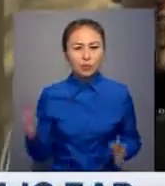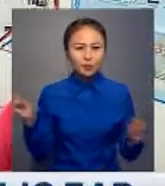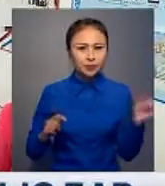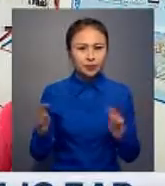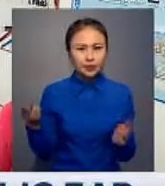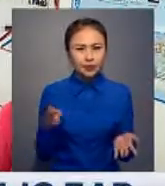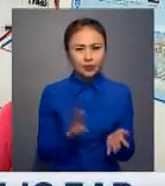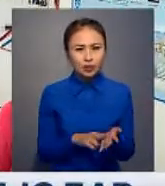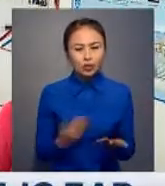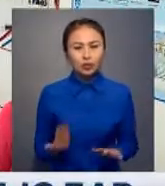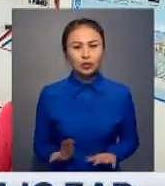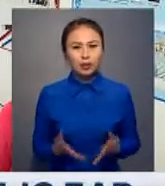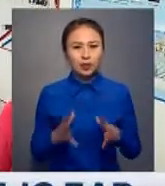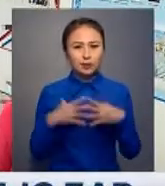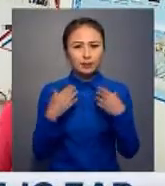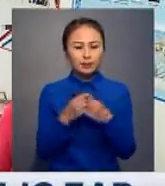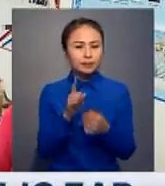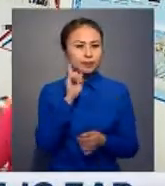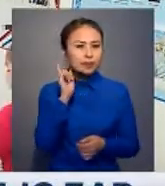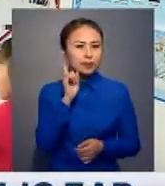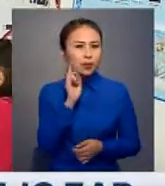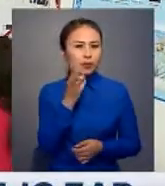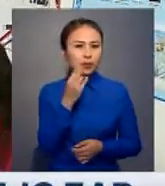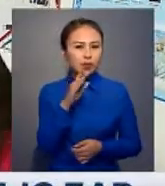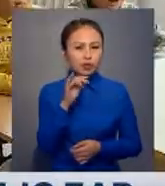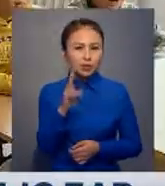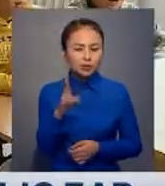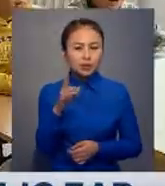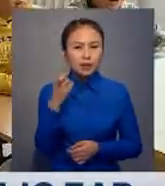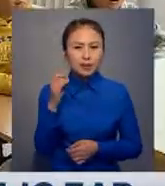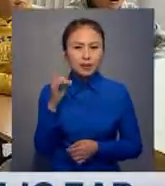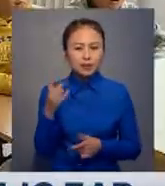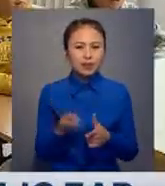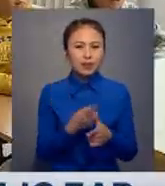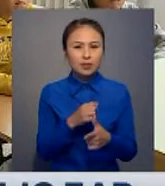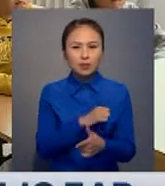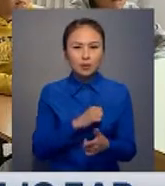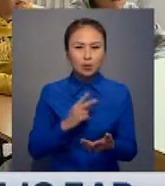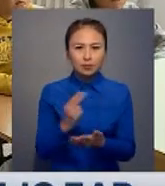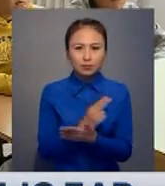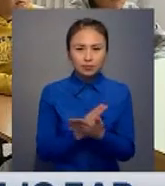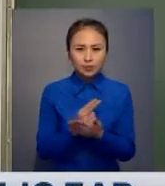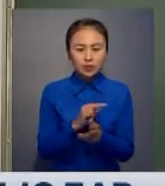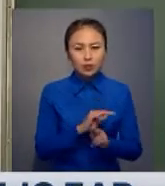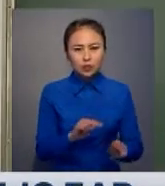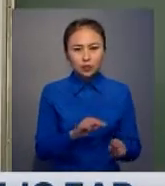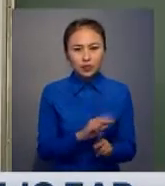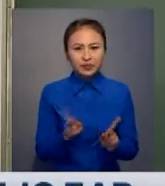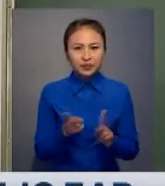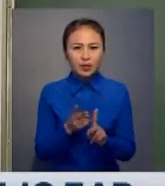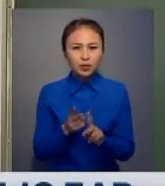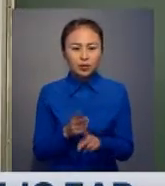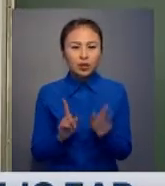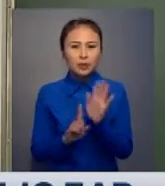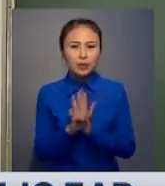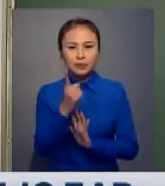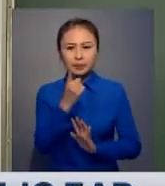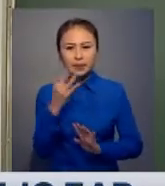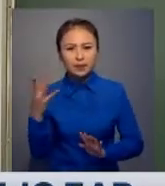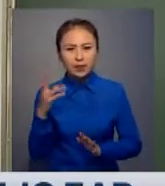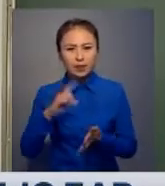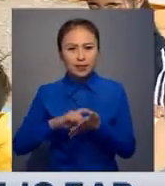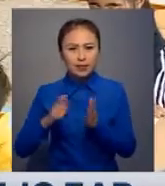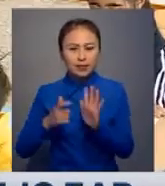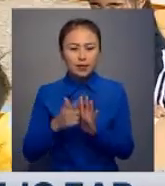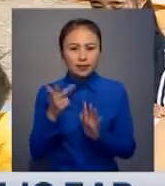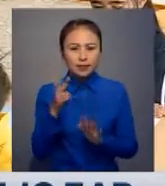келгендердің қатарында жас отбасы Бекжан мен Назгүл Кенжебаевтарда бар. Бірі бейнелеу және сызу пәнінің, екіншісі бастауыш сынып мұғалімі.